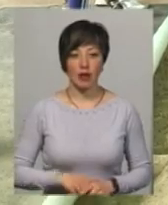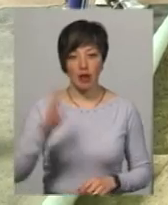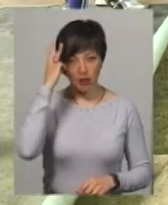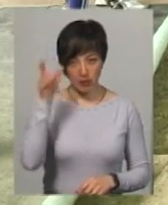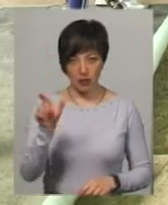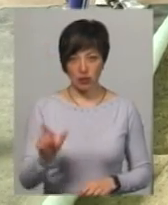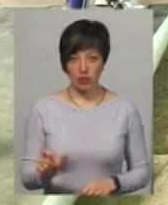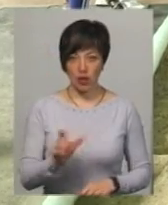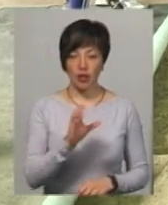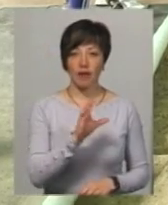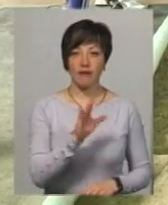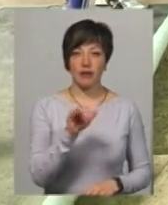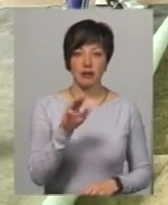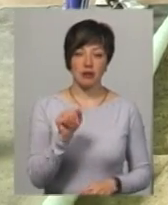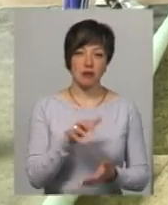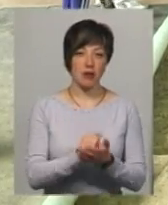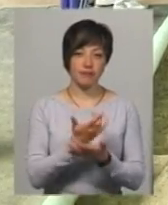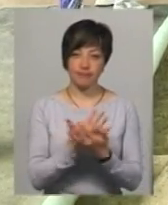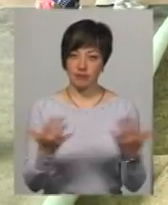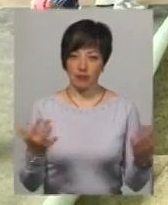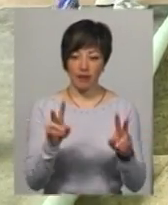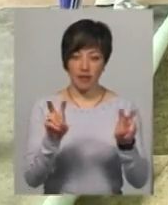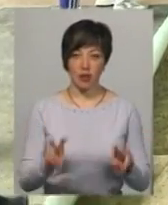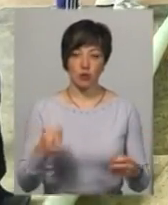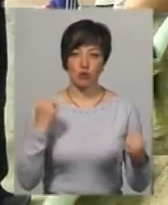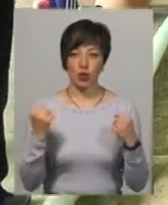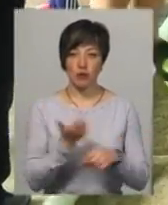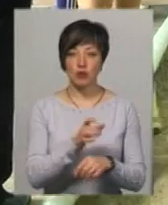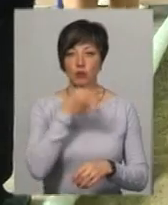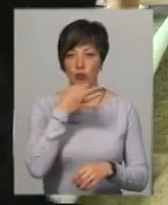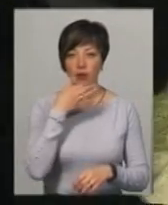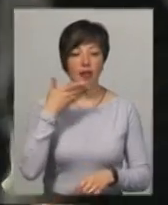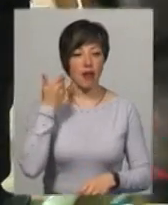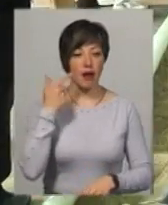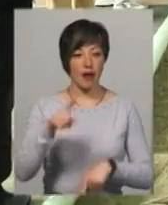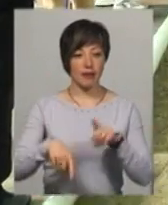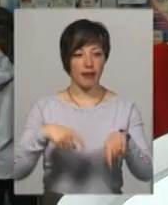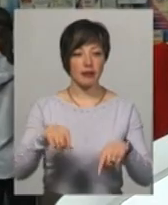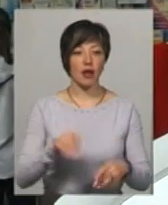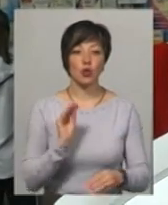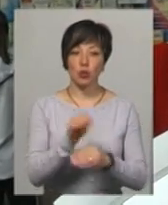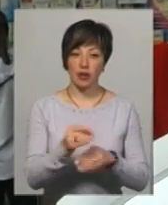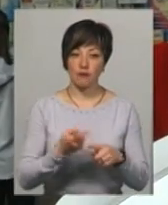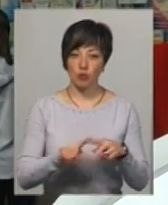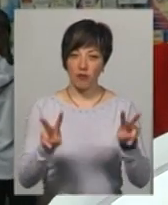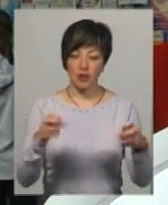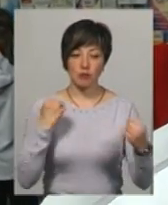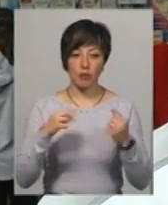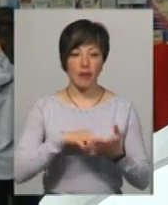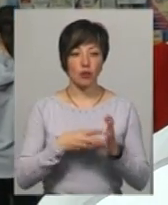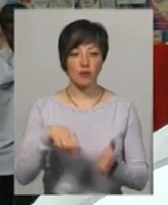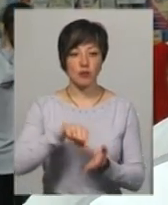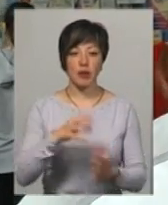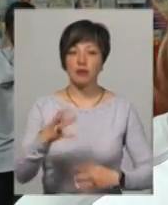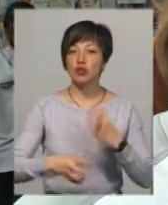Хмельничанка Люліта Юрченко займалася багатьма видами спорту. Дівчина каже, найбільше подобається легка атлетика. Додає, у цьому виді спорту планує виступати